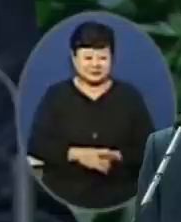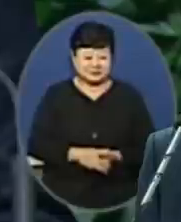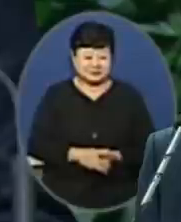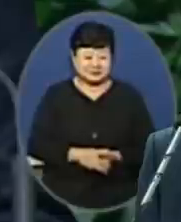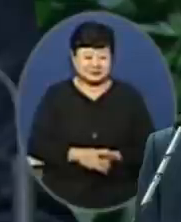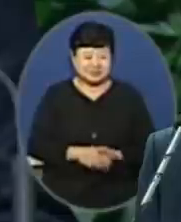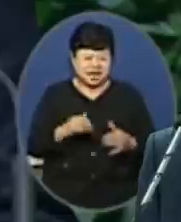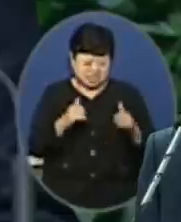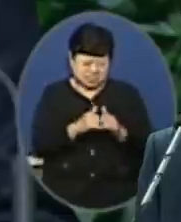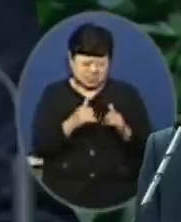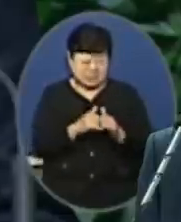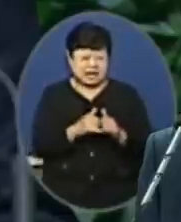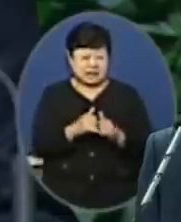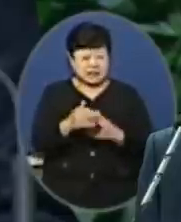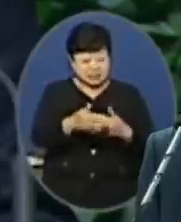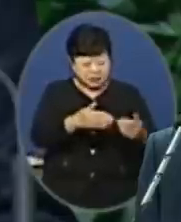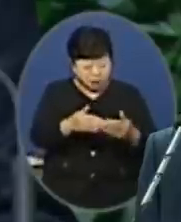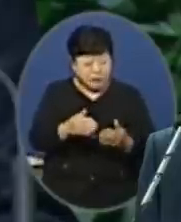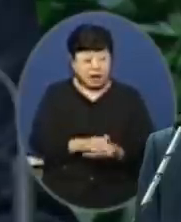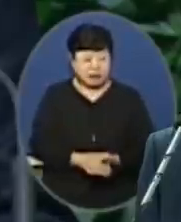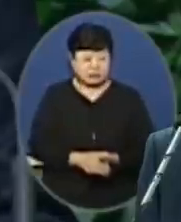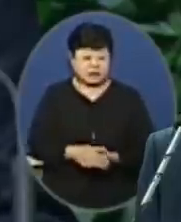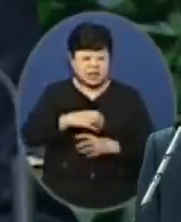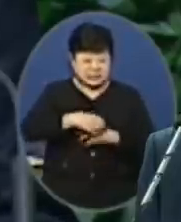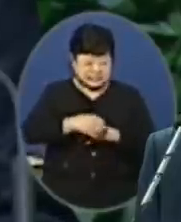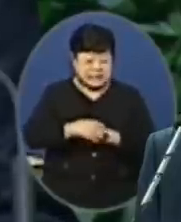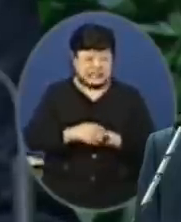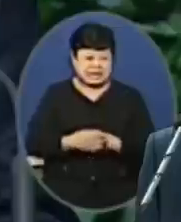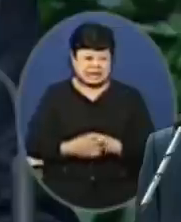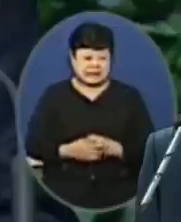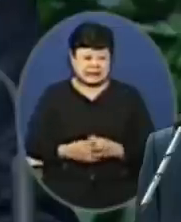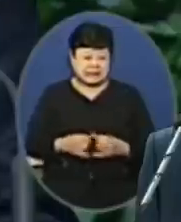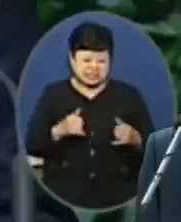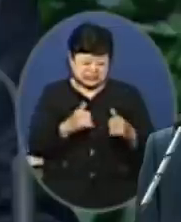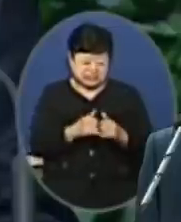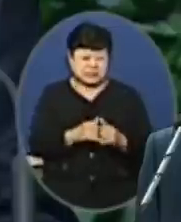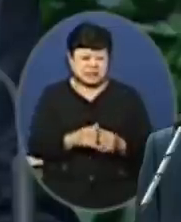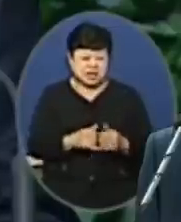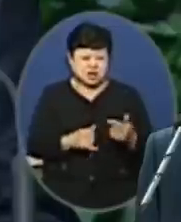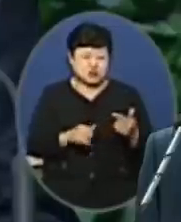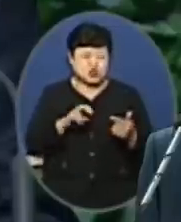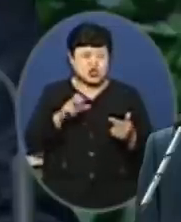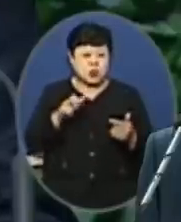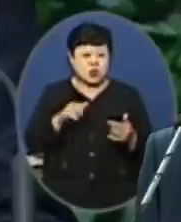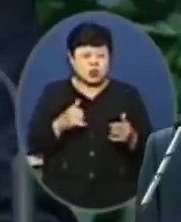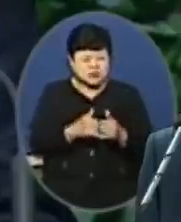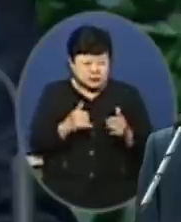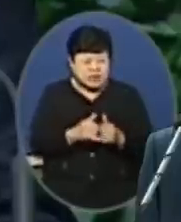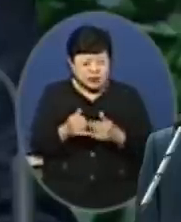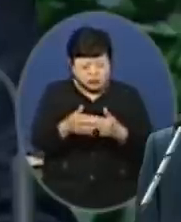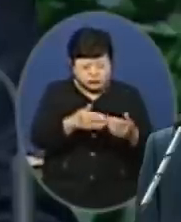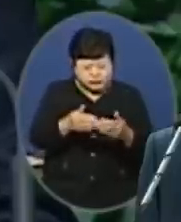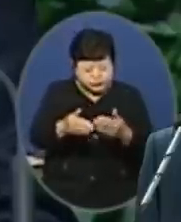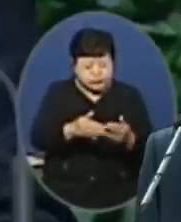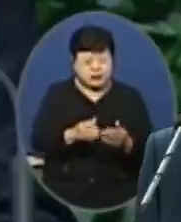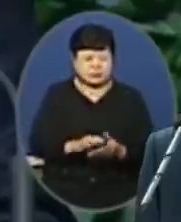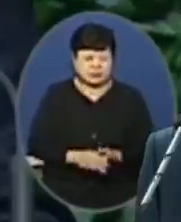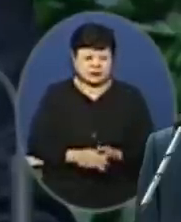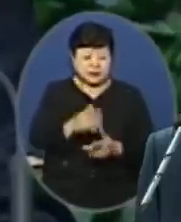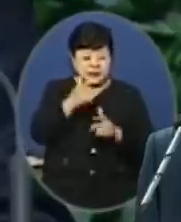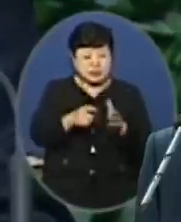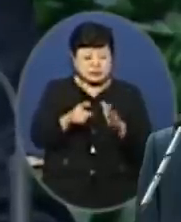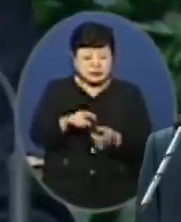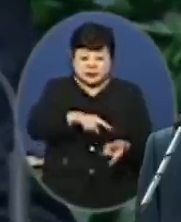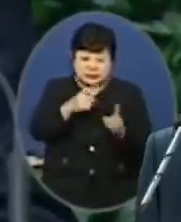우리같이 전쟁을, 제2차 세계대전을 통하고 6.25를 당하고 시련을 많이 겪으면서 예수